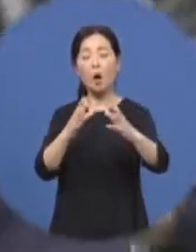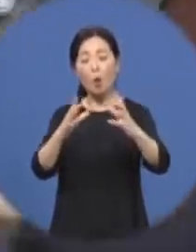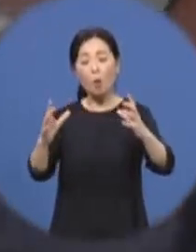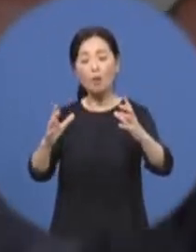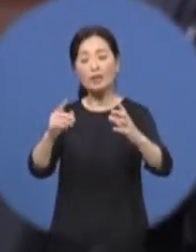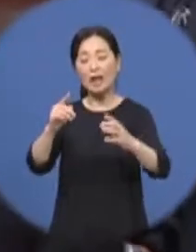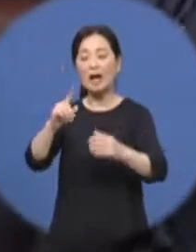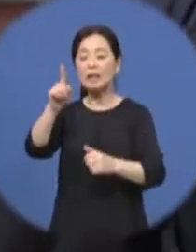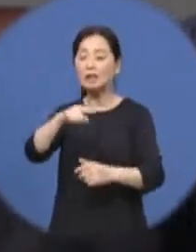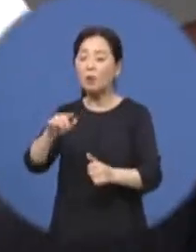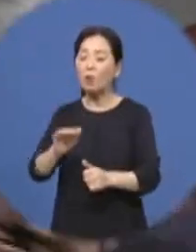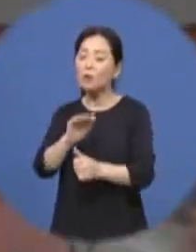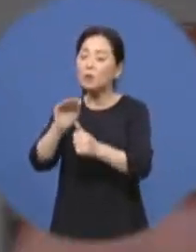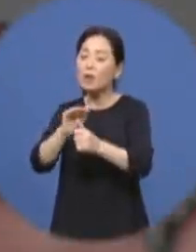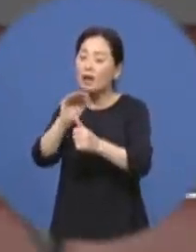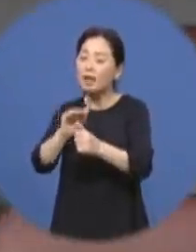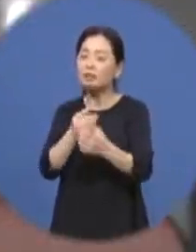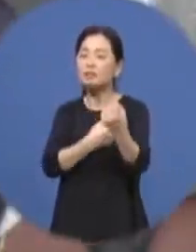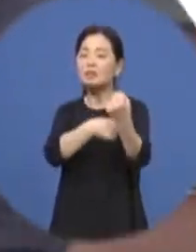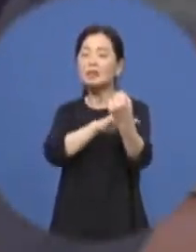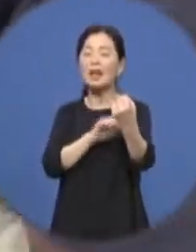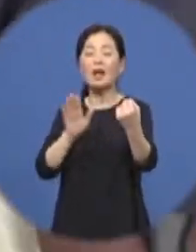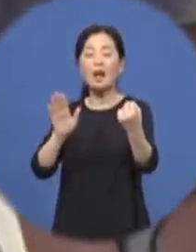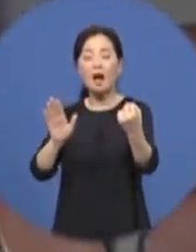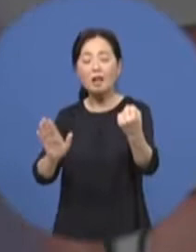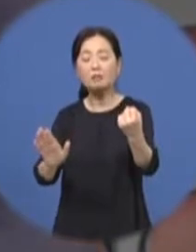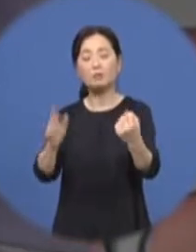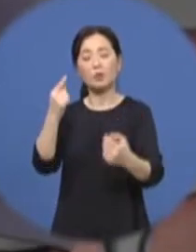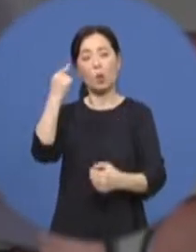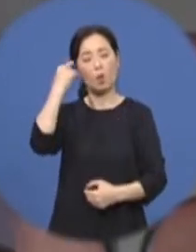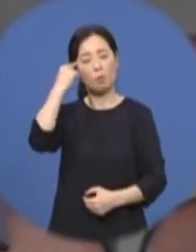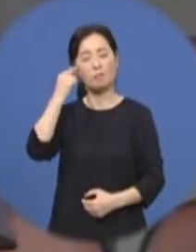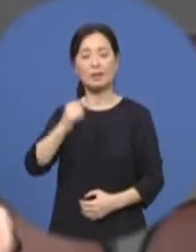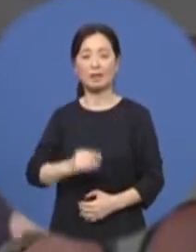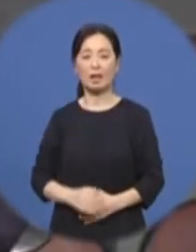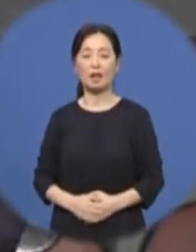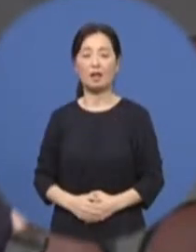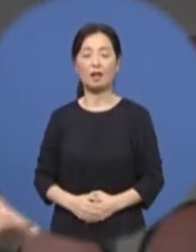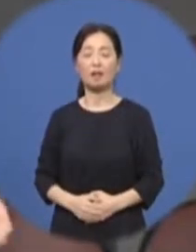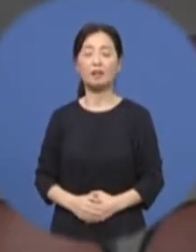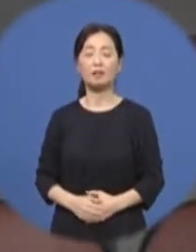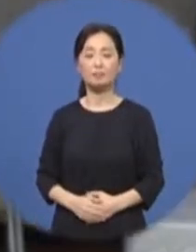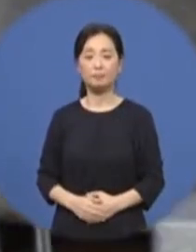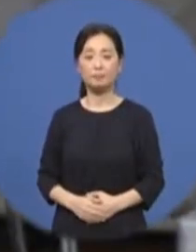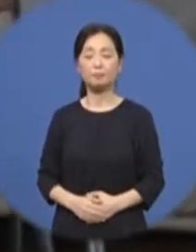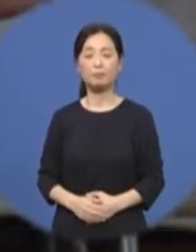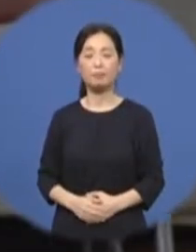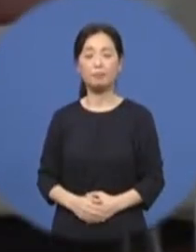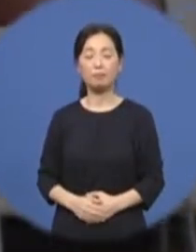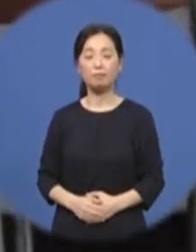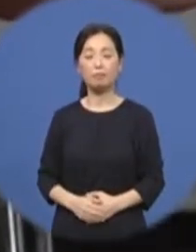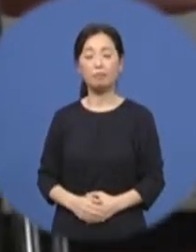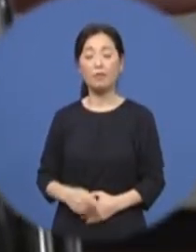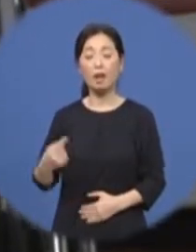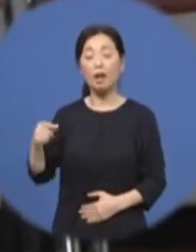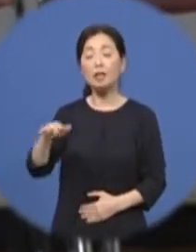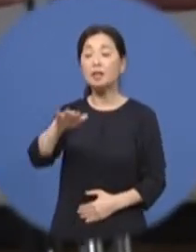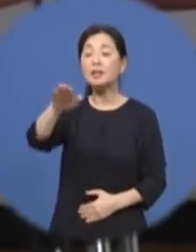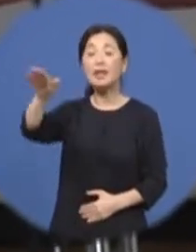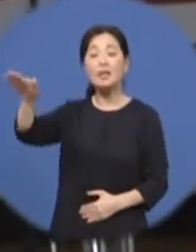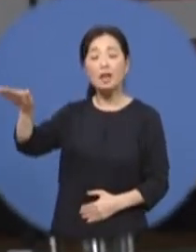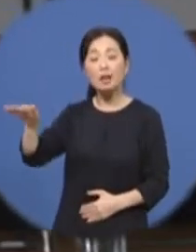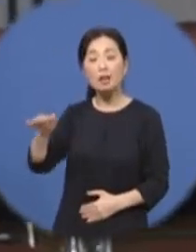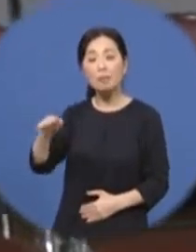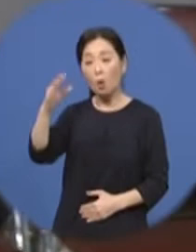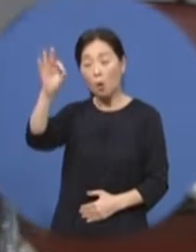力があるなと、そのように思ったことです。 そして先生方もプロフェッショナルの